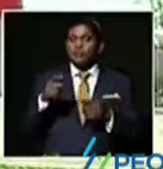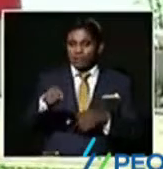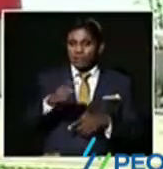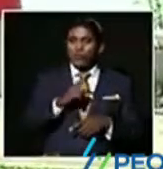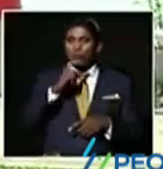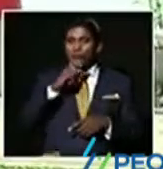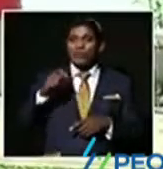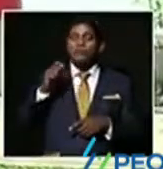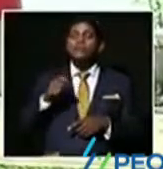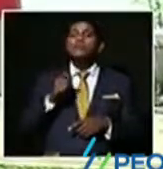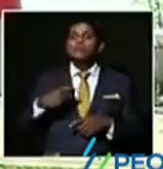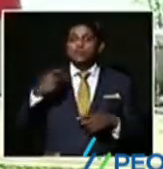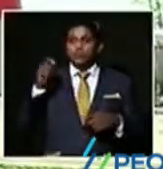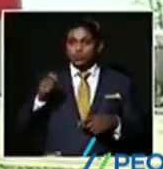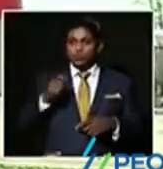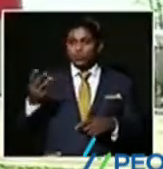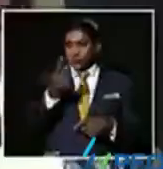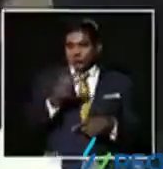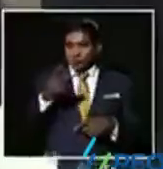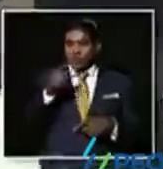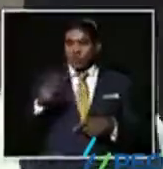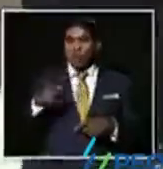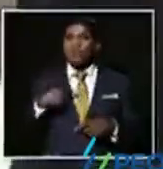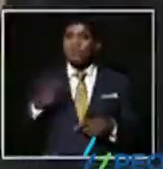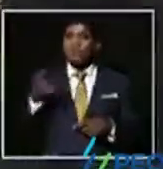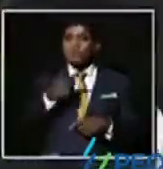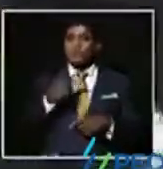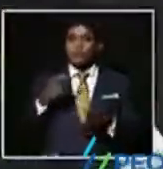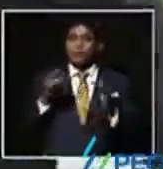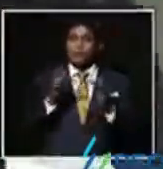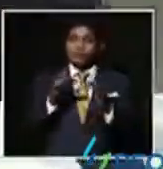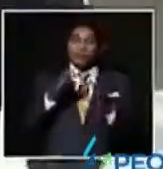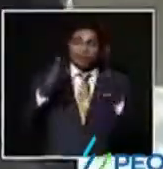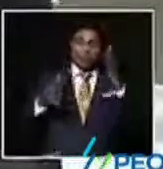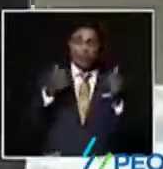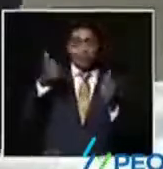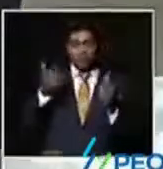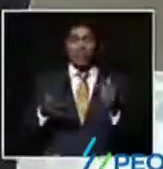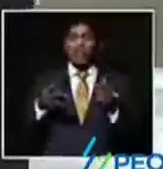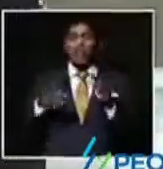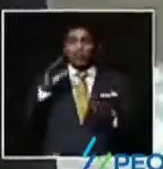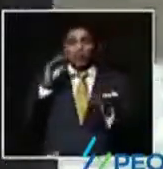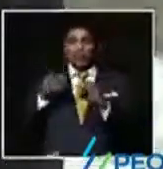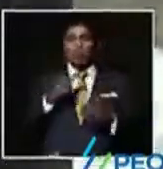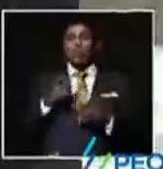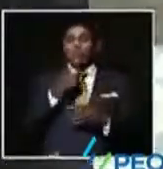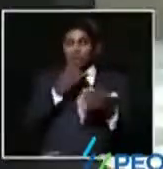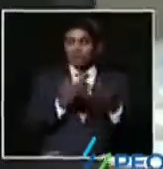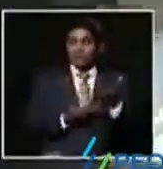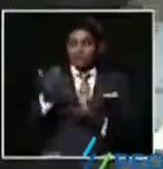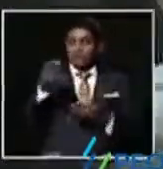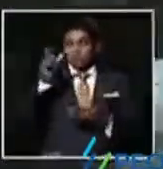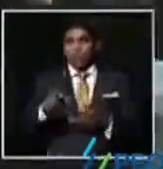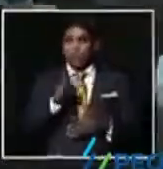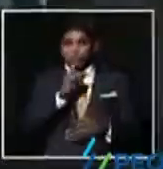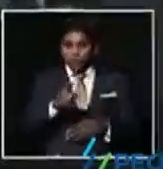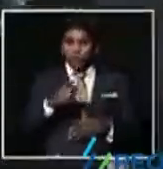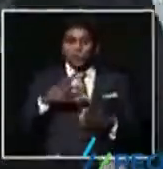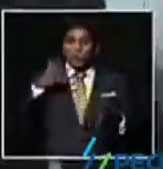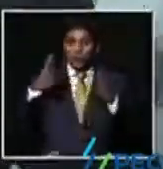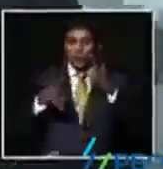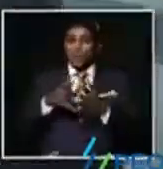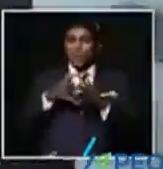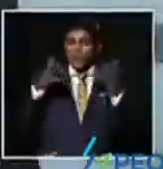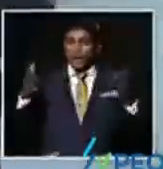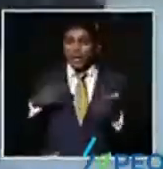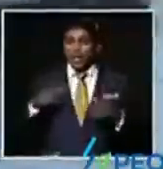විනිසුරු මඩුල හමුවේ. මෙය ජාතික මෙන්ම අන්තර්ජාතිකවත් වැදගත් කරුණක් බව එහිදී පෙත්සම් කරුවන් පෙන්වා දුන්නා. ලෝකයේ විශාලතම රසායනික